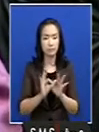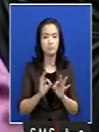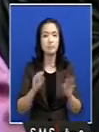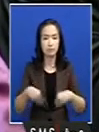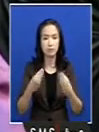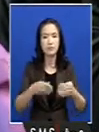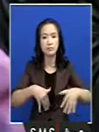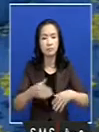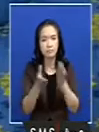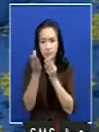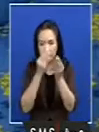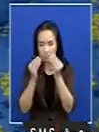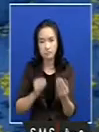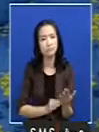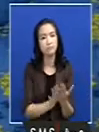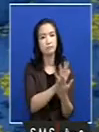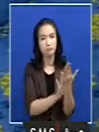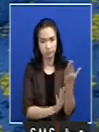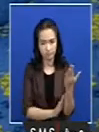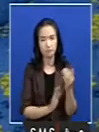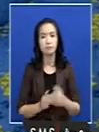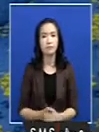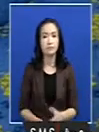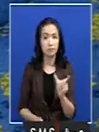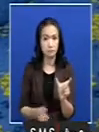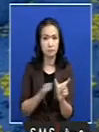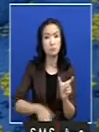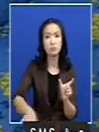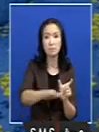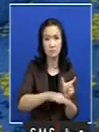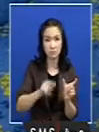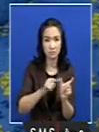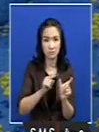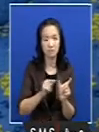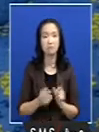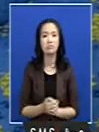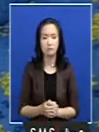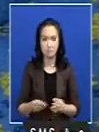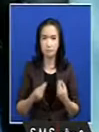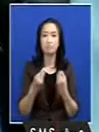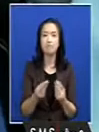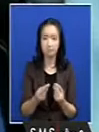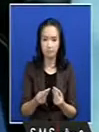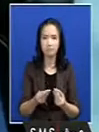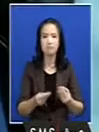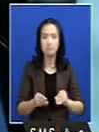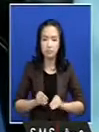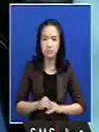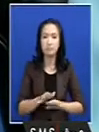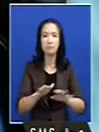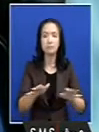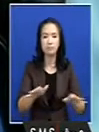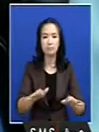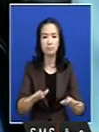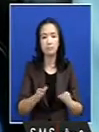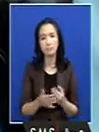างทั่วถึงคำว่าอย่างทั่วถึงนี้มีการปรับเล็กน้อยนะครับเปลี่ยนเป็นคำว่าให้เผยแพร่กับประชาชนขออ